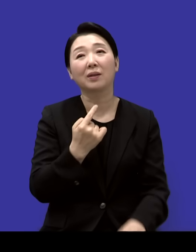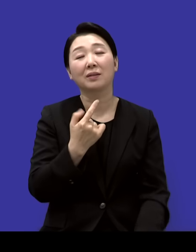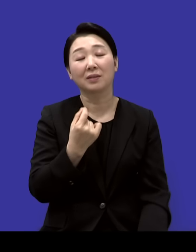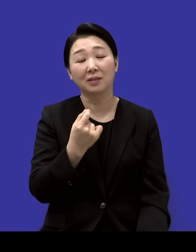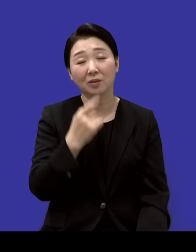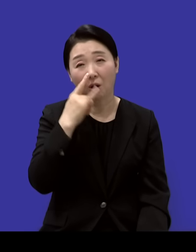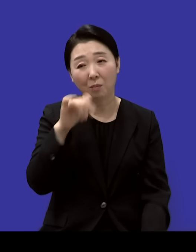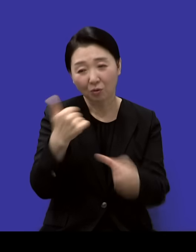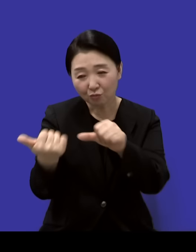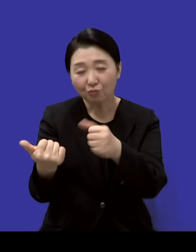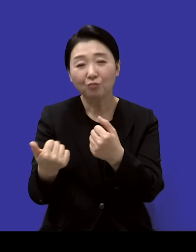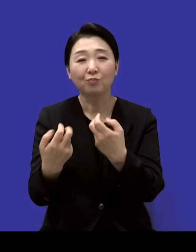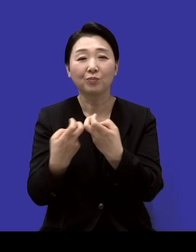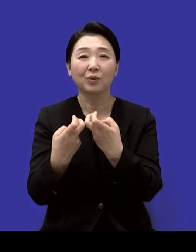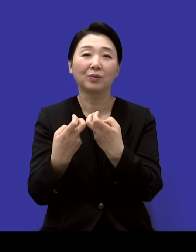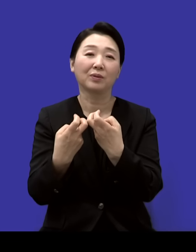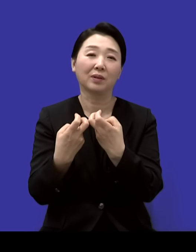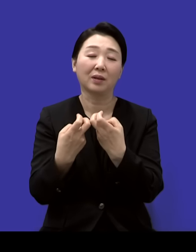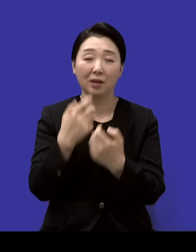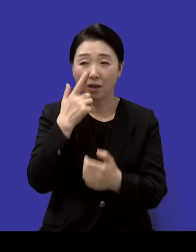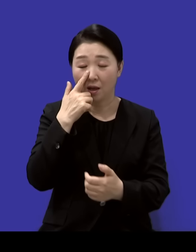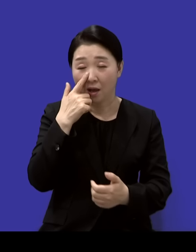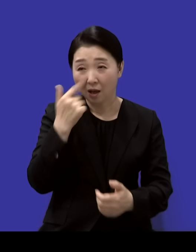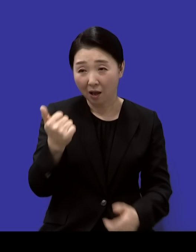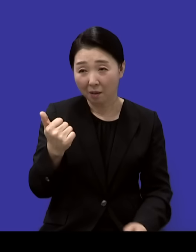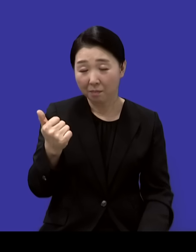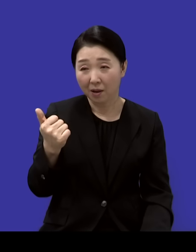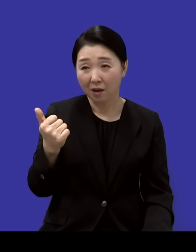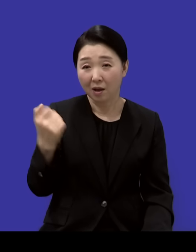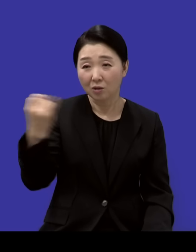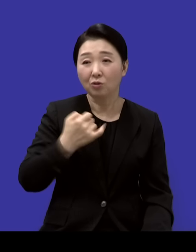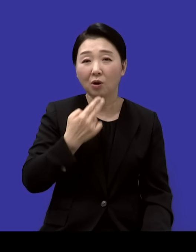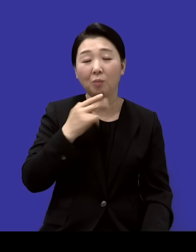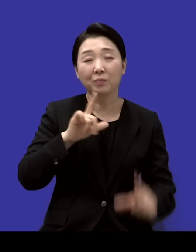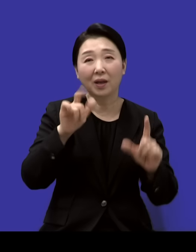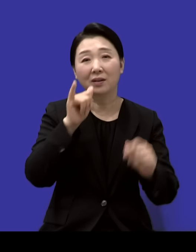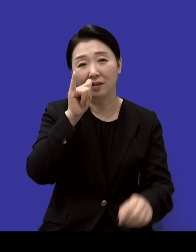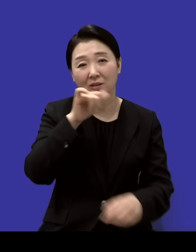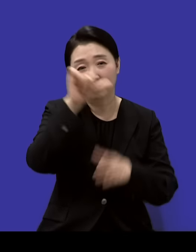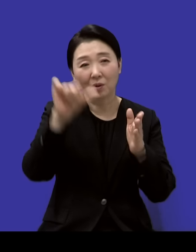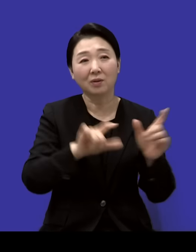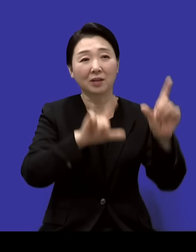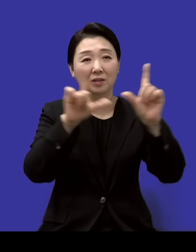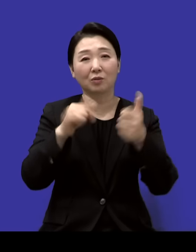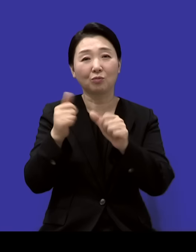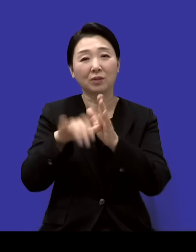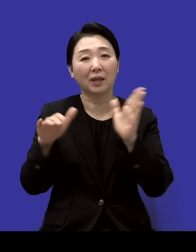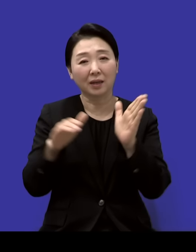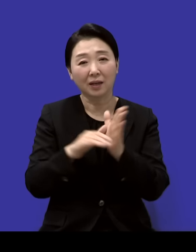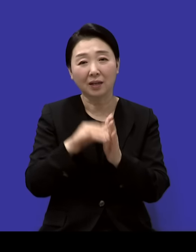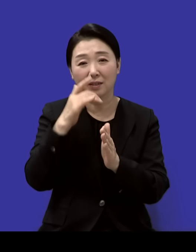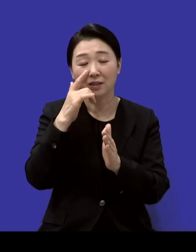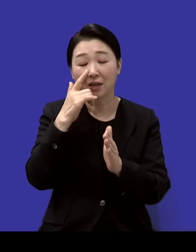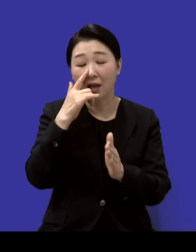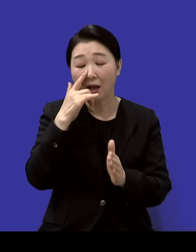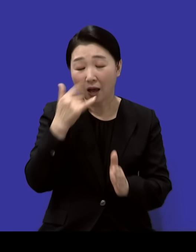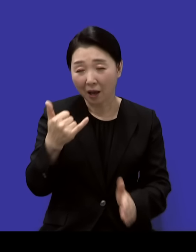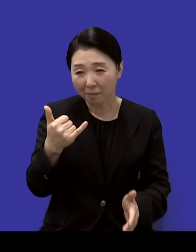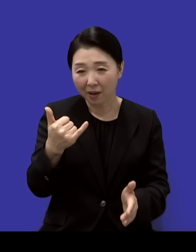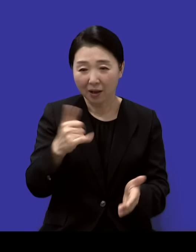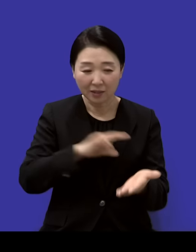여자가 죽으면 아빠라는 글씨로 전화 오지 않는 날이 있겠지. 평생을 살아도 죽을 때까지 그 글자로 전화